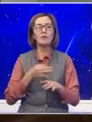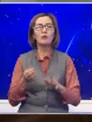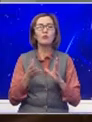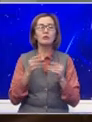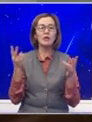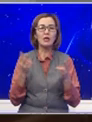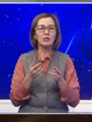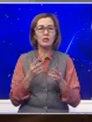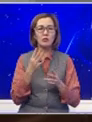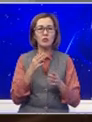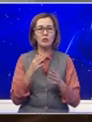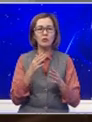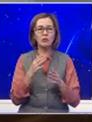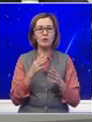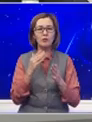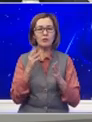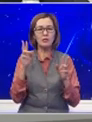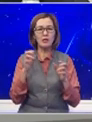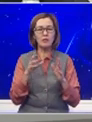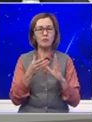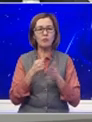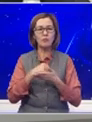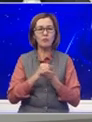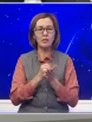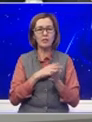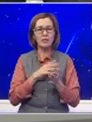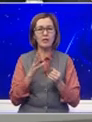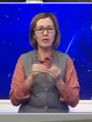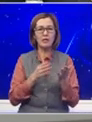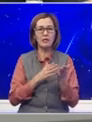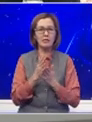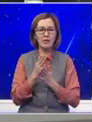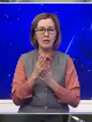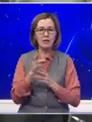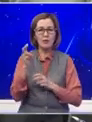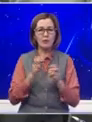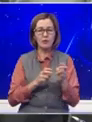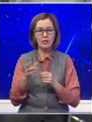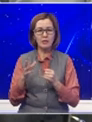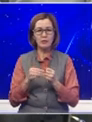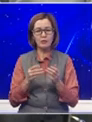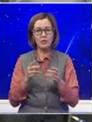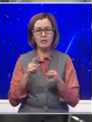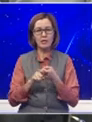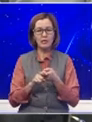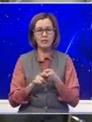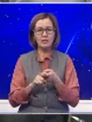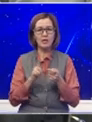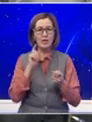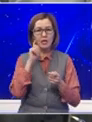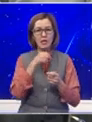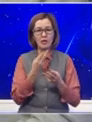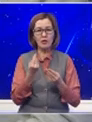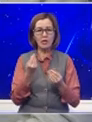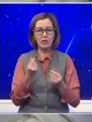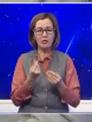қажет мамандар 4 базалық бағыт бойынша белгіленіпті. Олар агроөнеркәсіптік кешен және жер қатынастары, экономика және қаржы